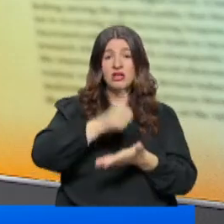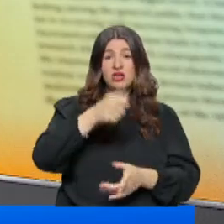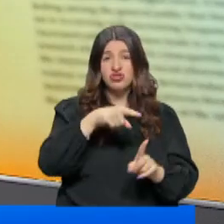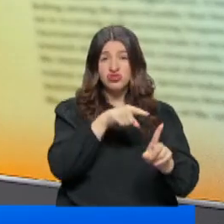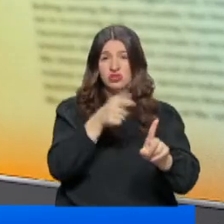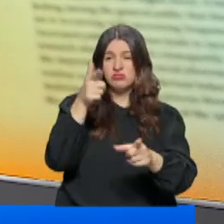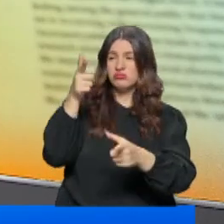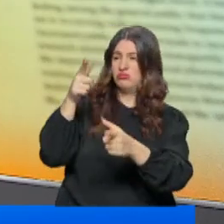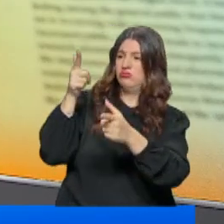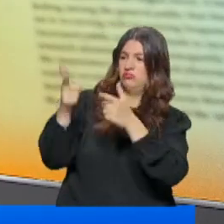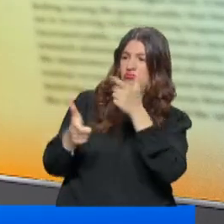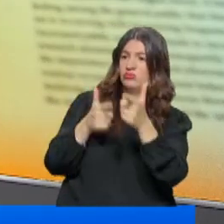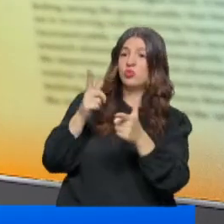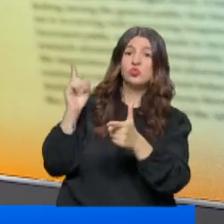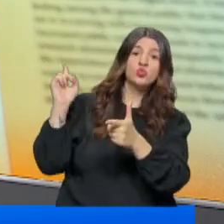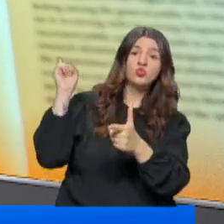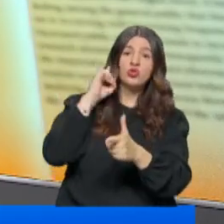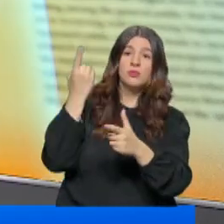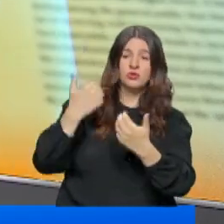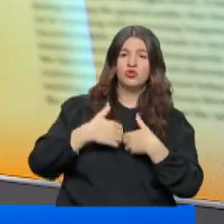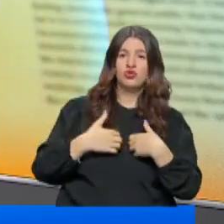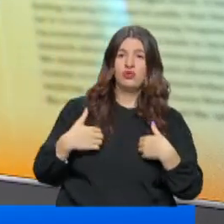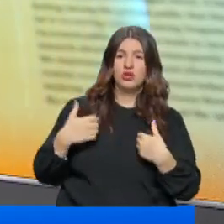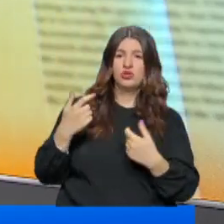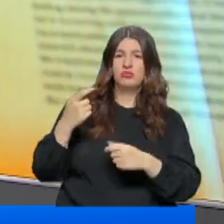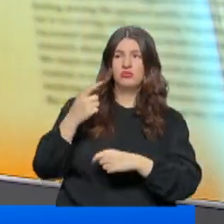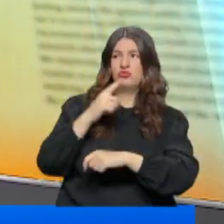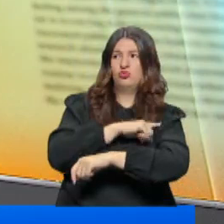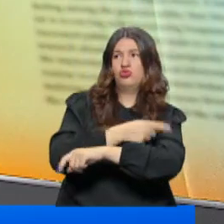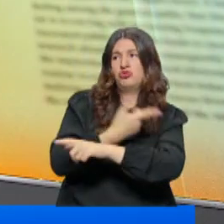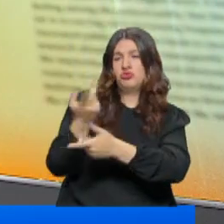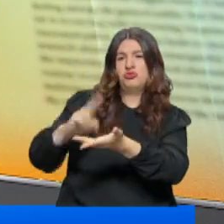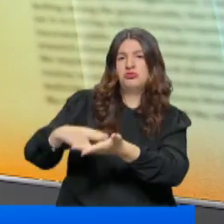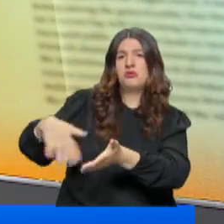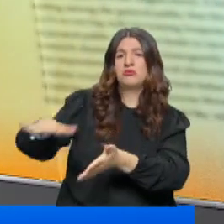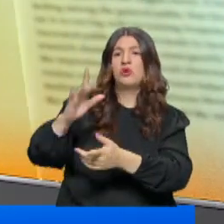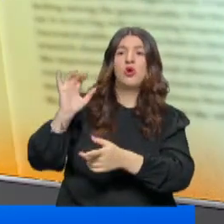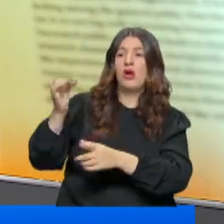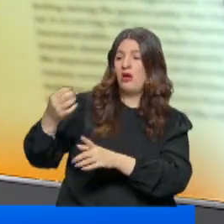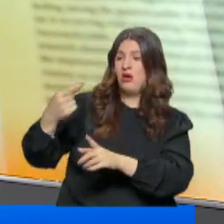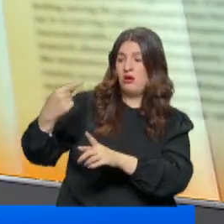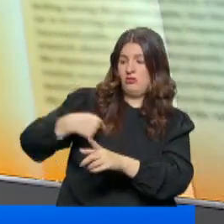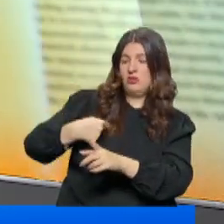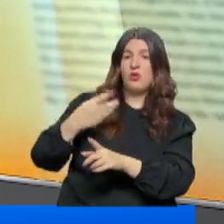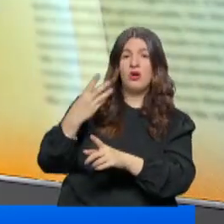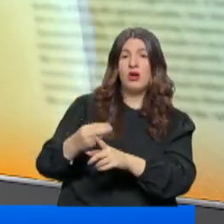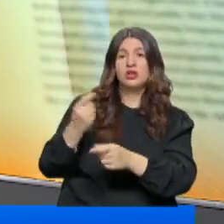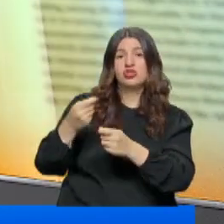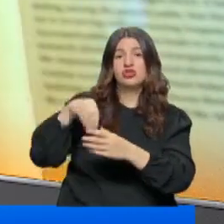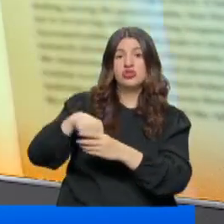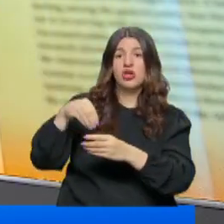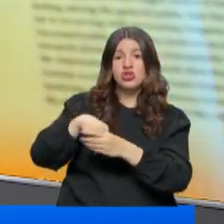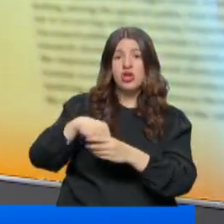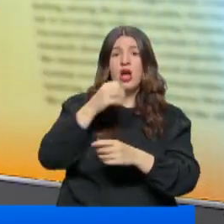gazetecinin duyduğu sözler, bir güvenlik gücü tarafından, bir mensubu tarafından duyduğu sözler işin içinden iş,